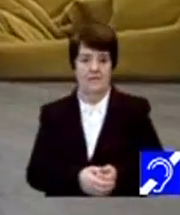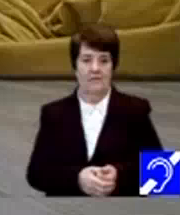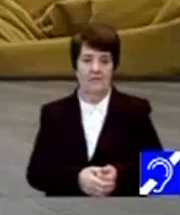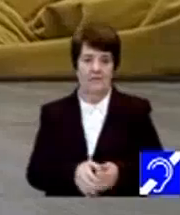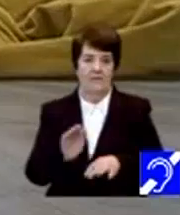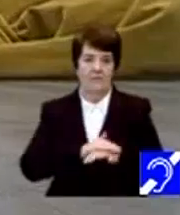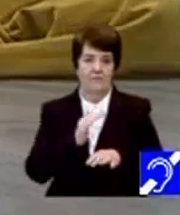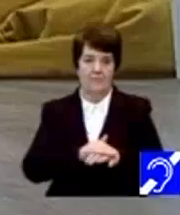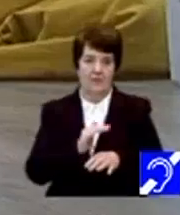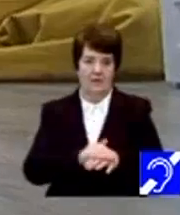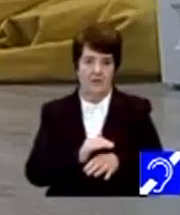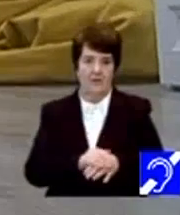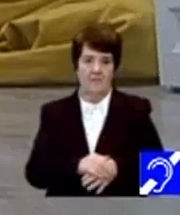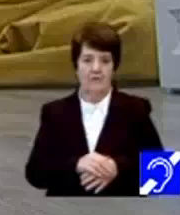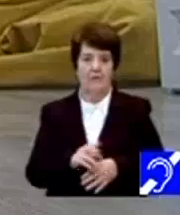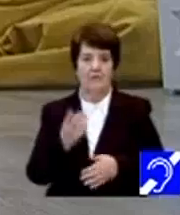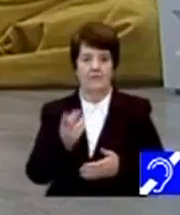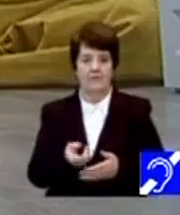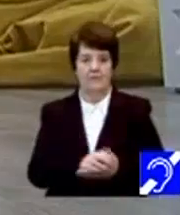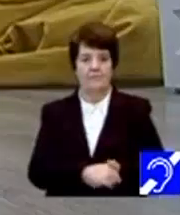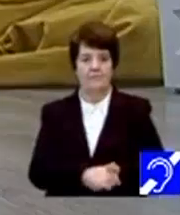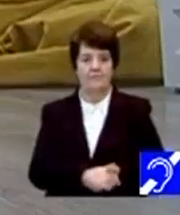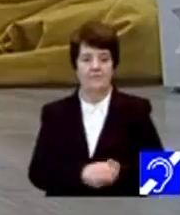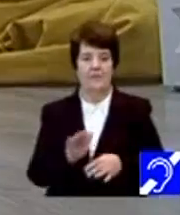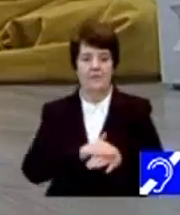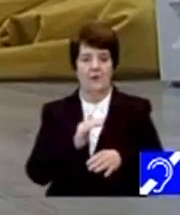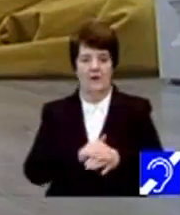Șezi? Bravo, șezi. Culcat?